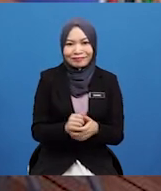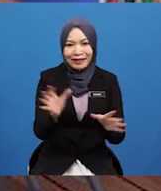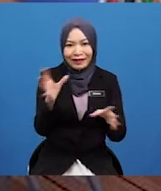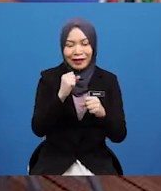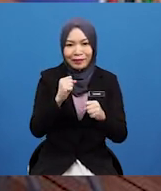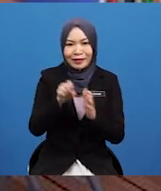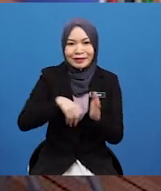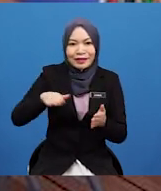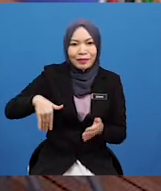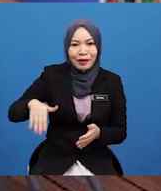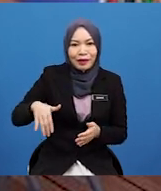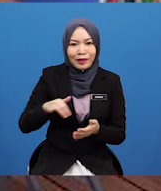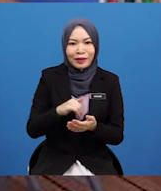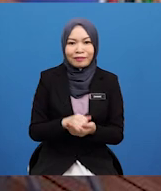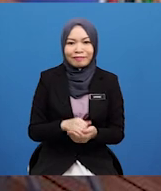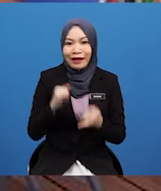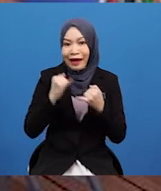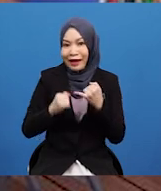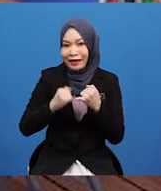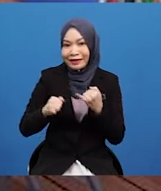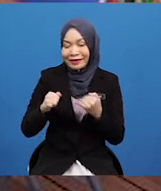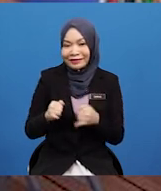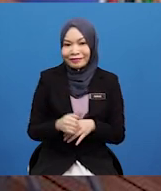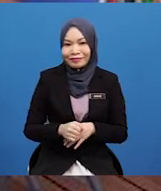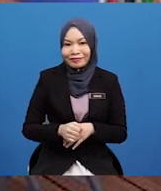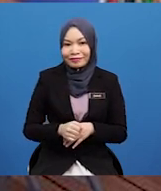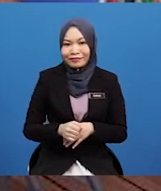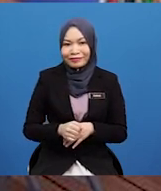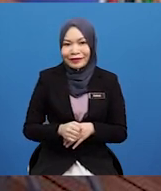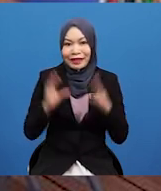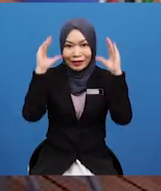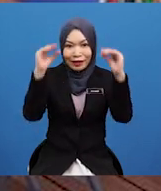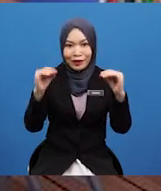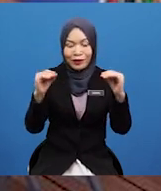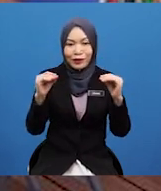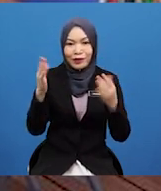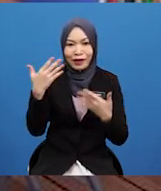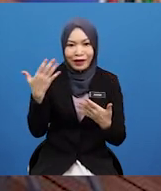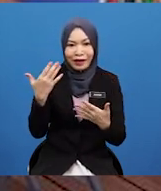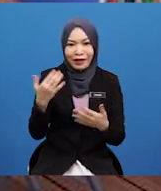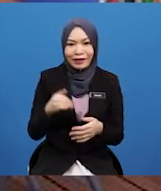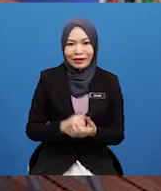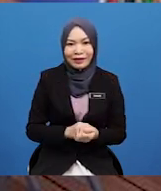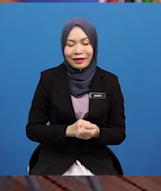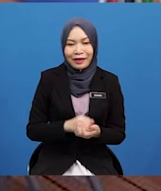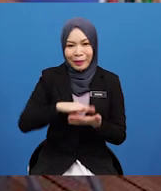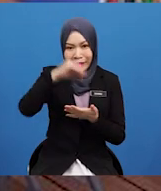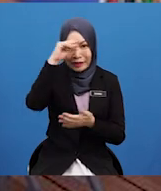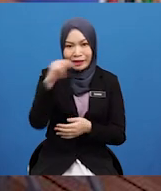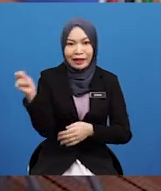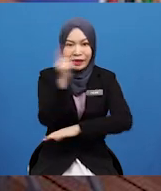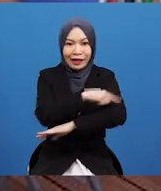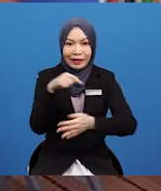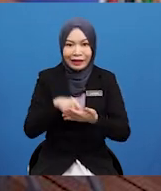cikgu mengakhiri sesi pembelajaran pada kali ini, cikgu harap ilmu yang dikongsikan hari